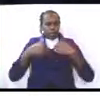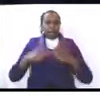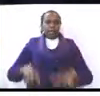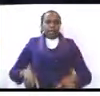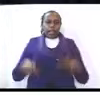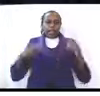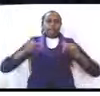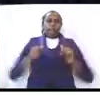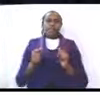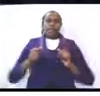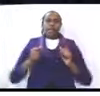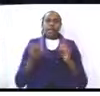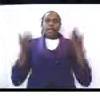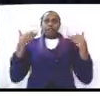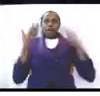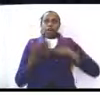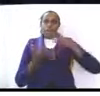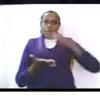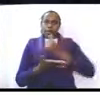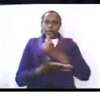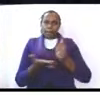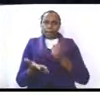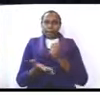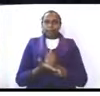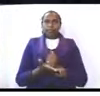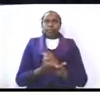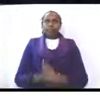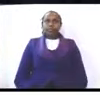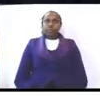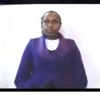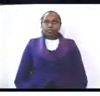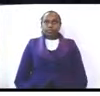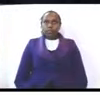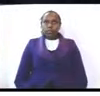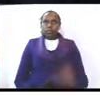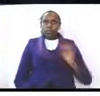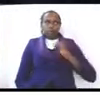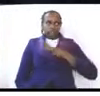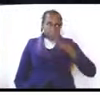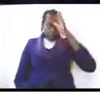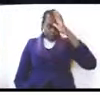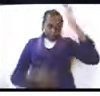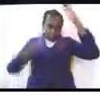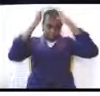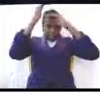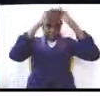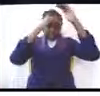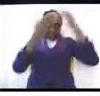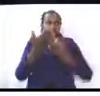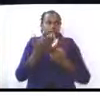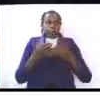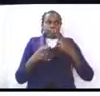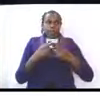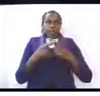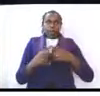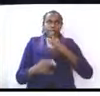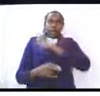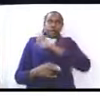yake ya milele kwa Yesu Kristu Bwana wetu. Baba yetu uliye binguni,